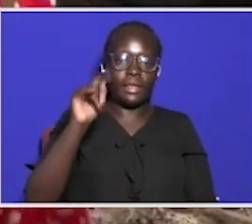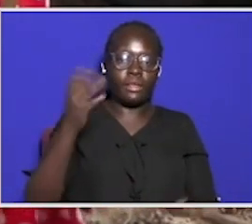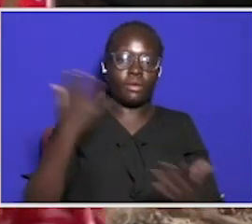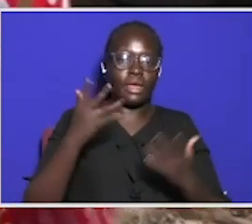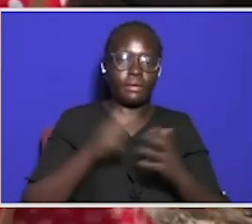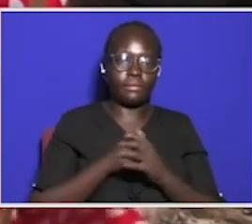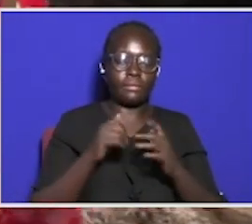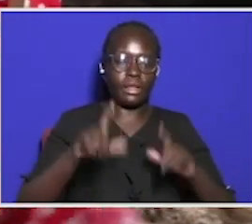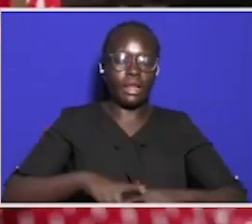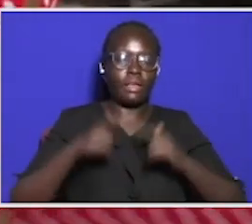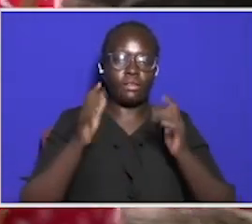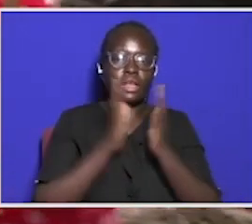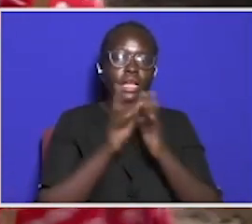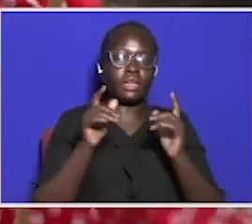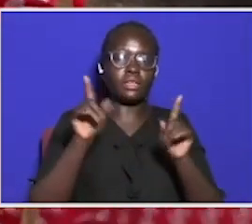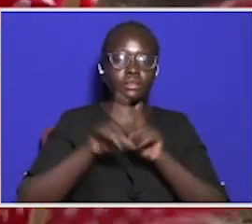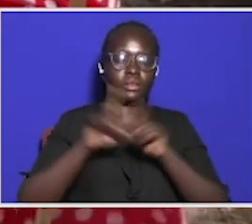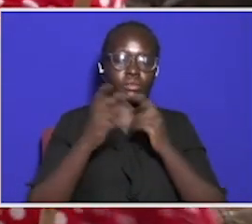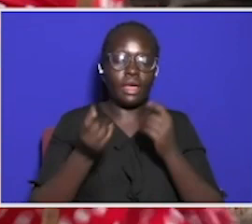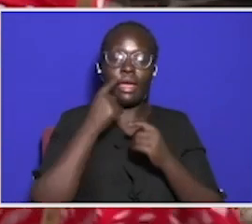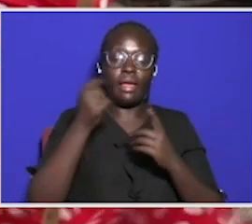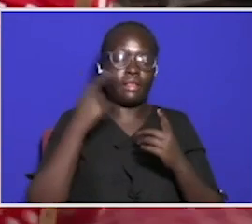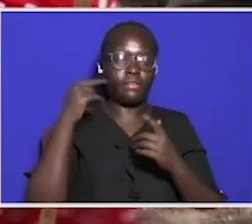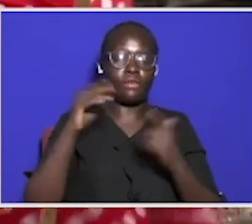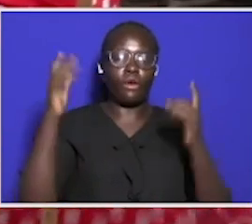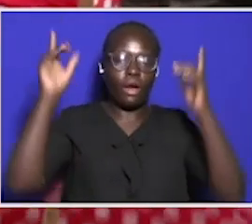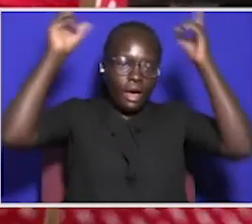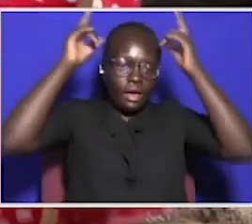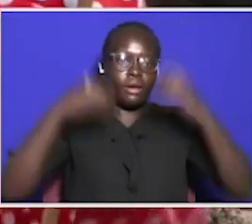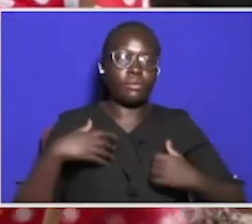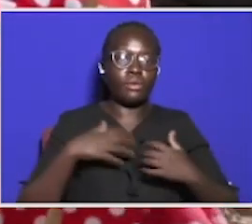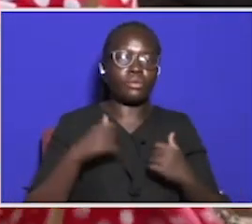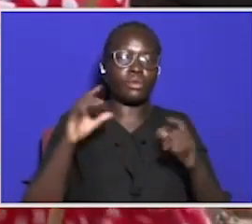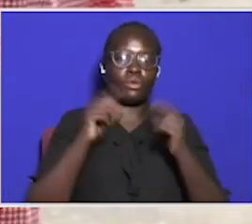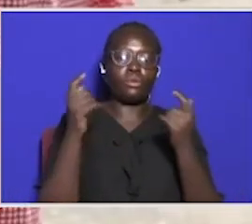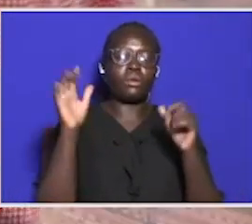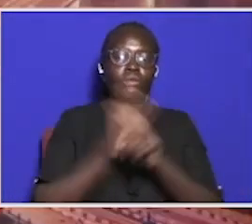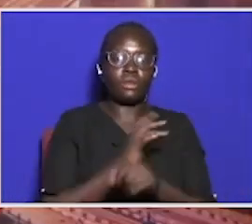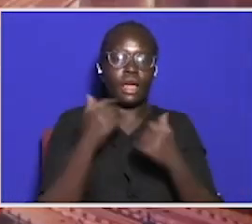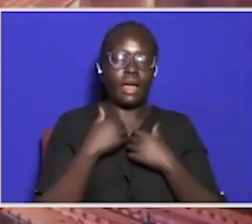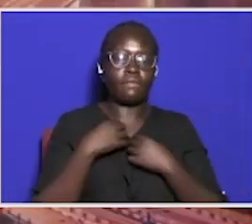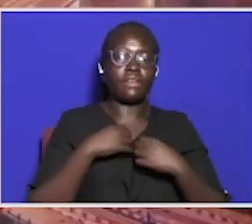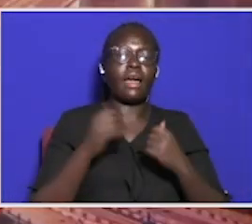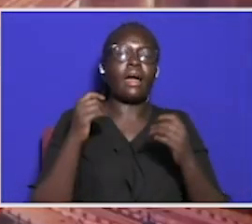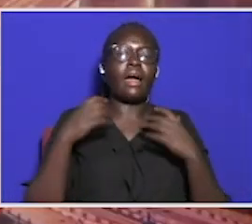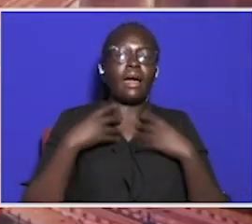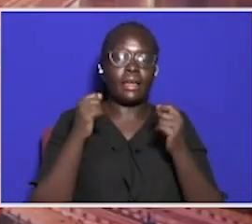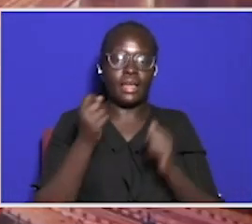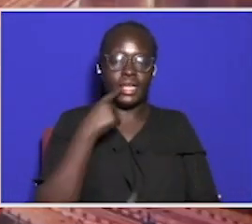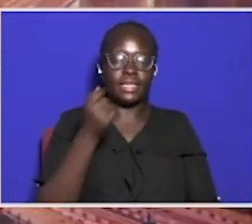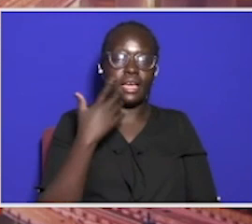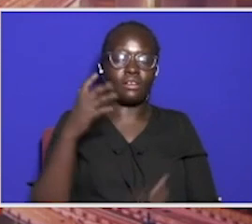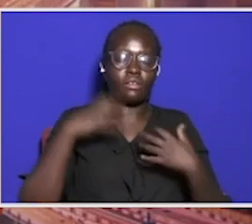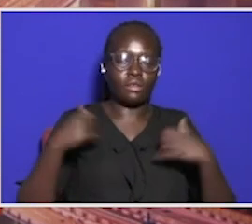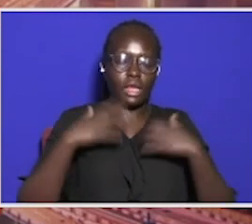vile pamoja na huduma za afya kwa mifugo wao. Kundi zima liliwajumuisha huduma wa afya, madaktari wa